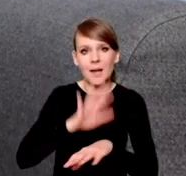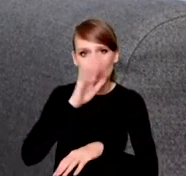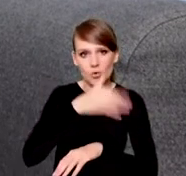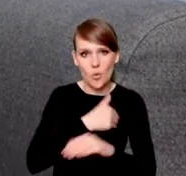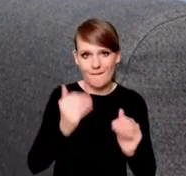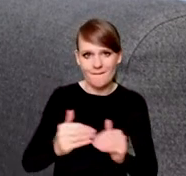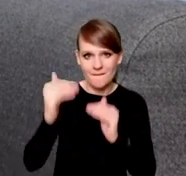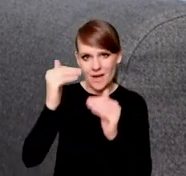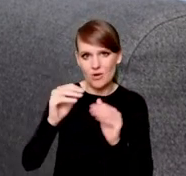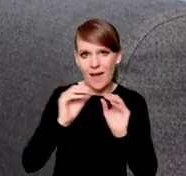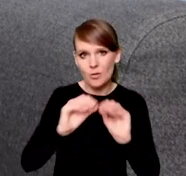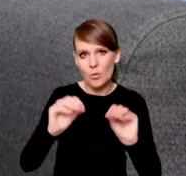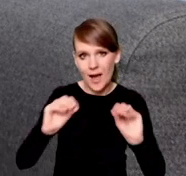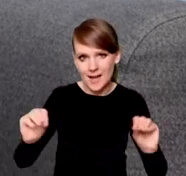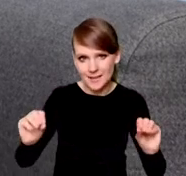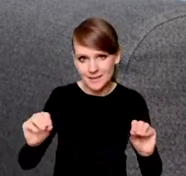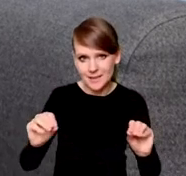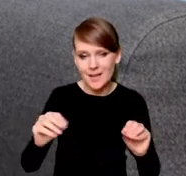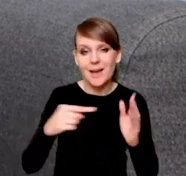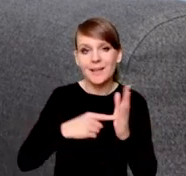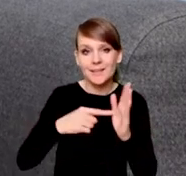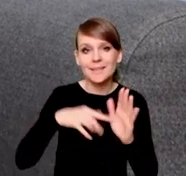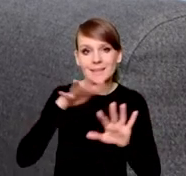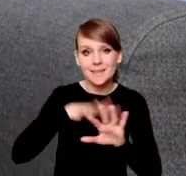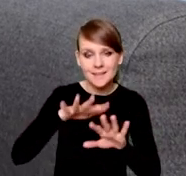edukacji, który jest